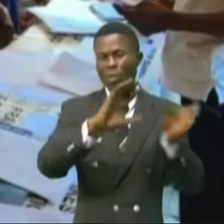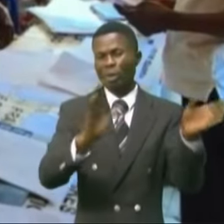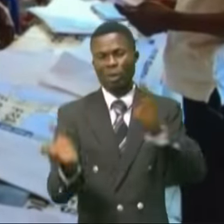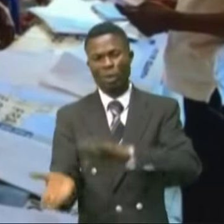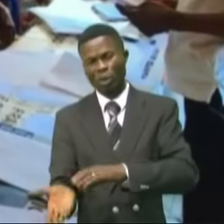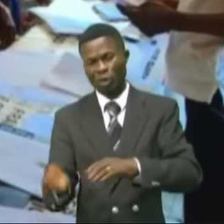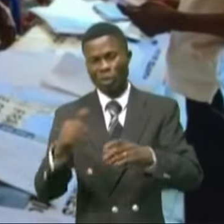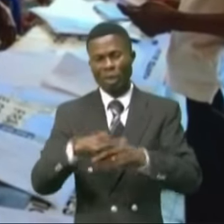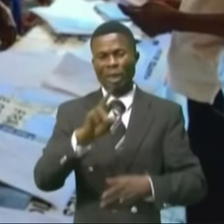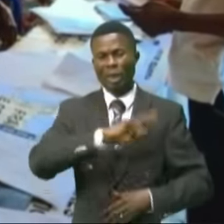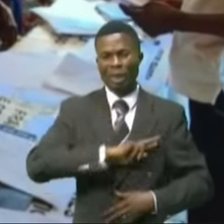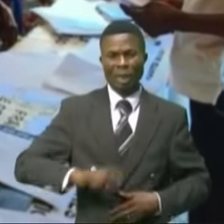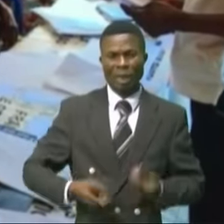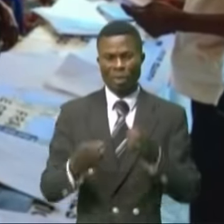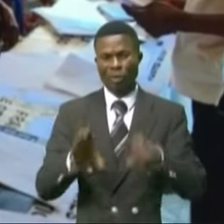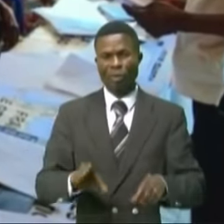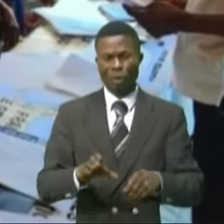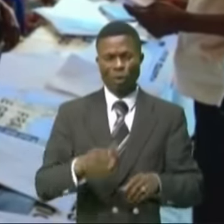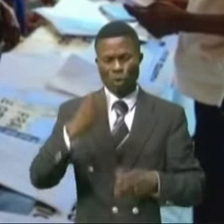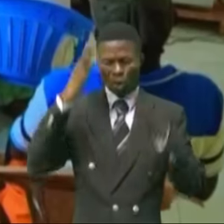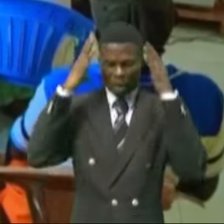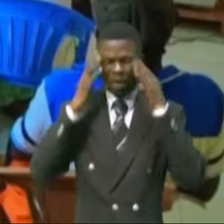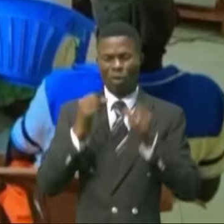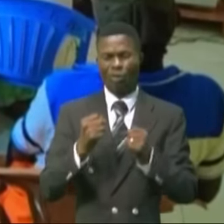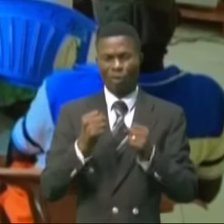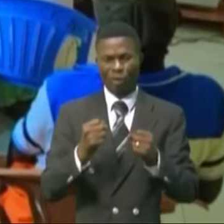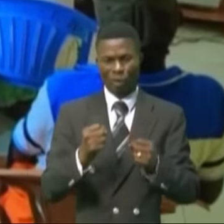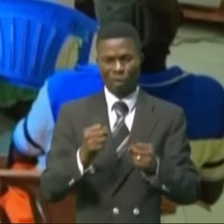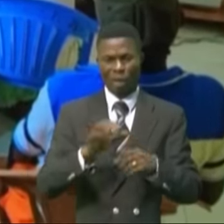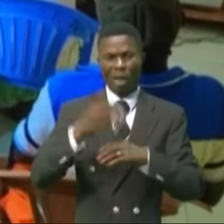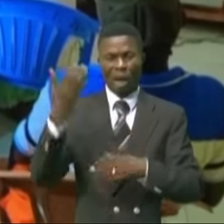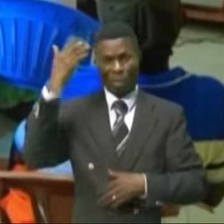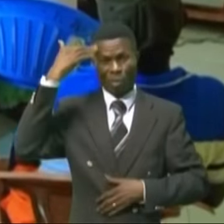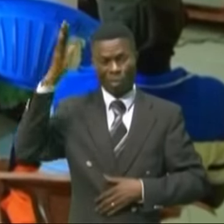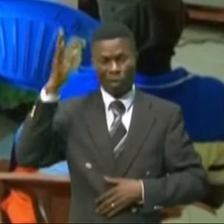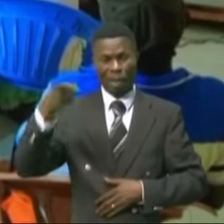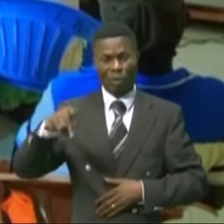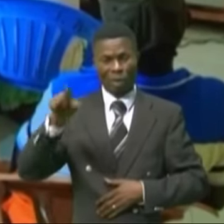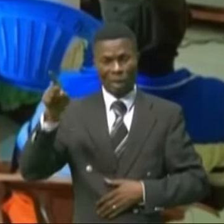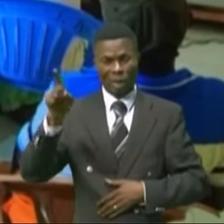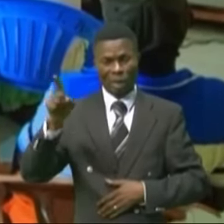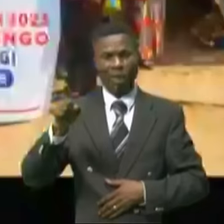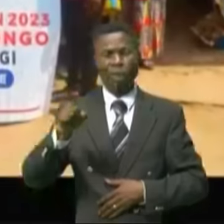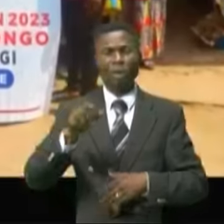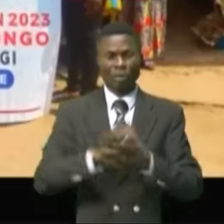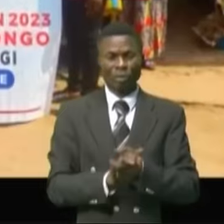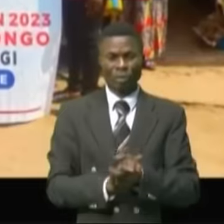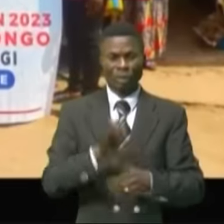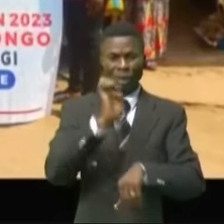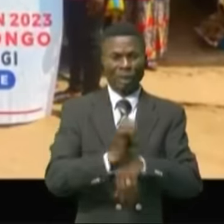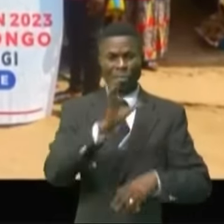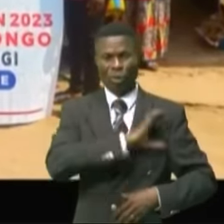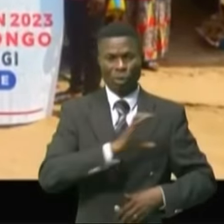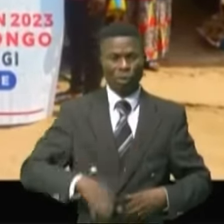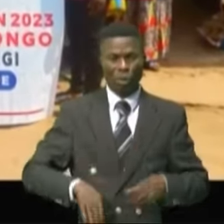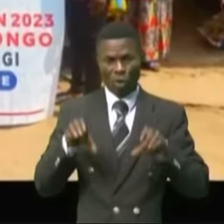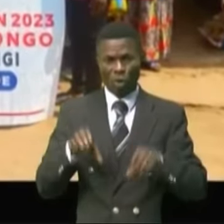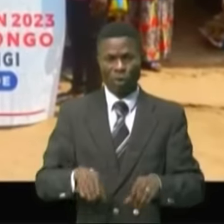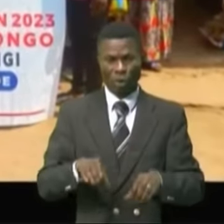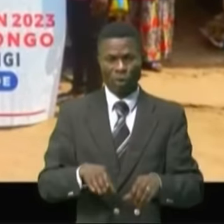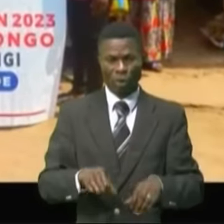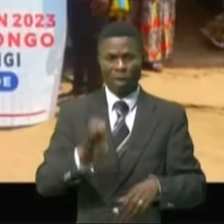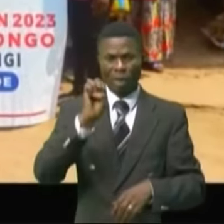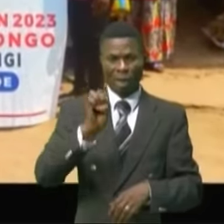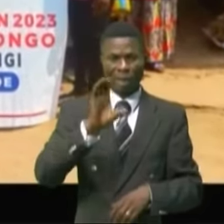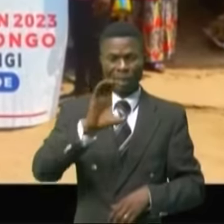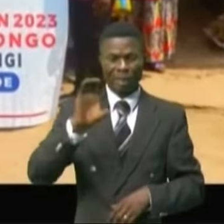République démocratique du Congo dans la désolation. Après Mbandaka dans la province de l'Équateur, l'Église du Christ au Congo SCC,